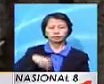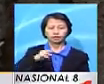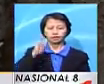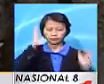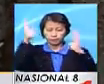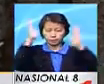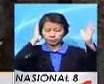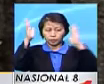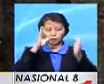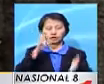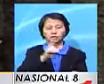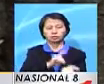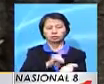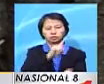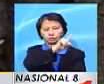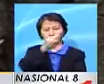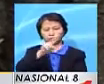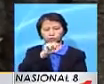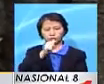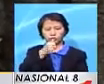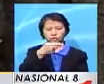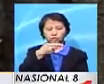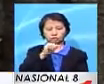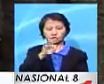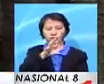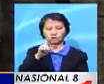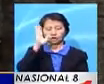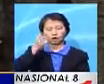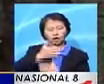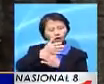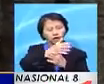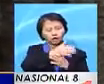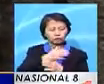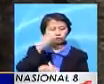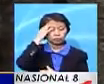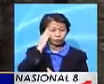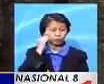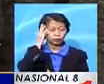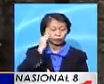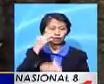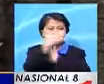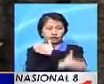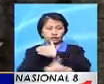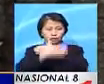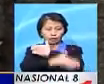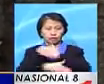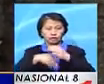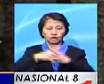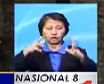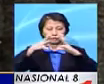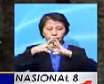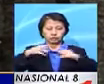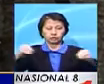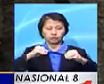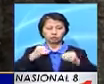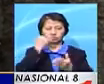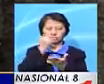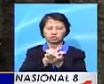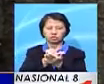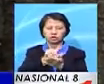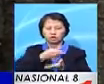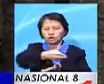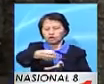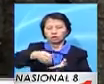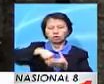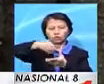Menteri Dalam Negeri Datuk Seri Dr. Ahmad Zahid Hamidi akan berkongsi pengalaman negara dalam menangani jenayah pengedaran